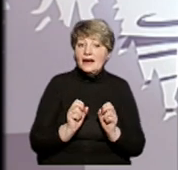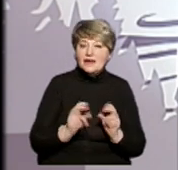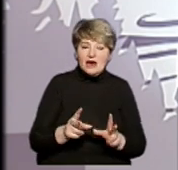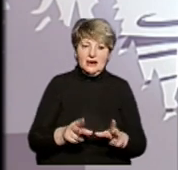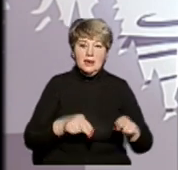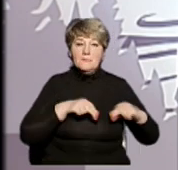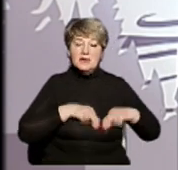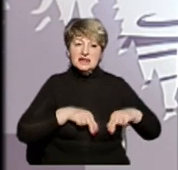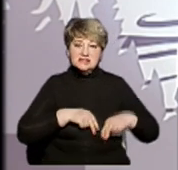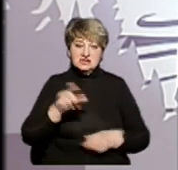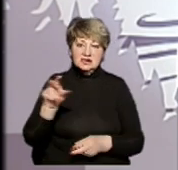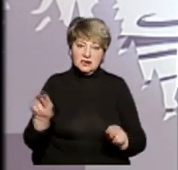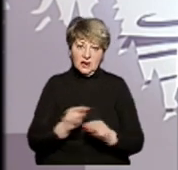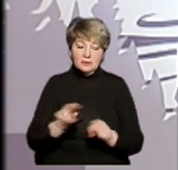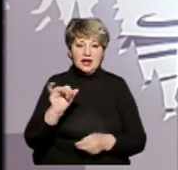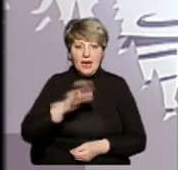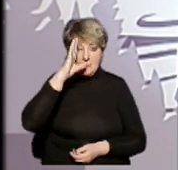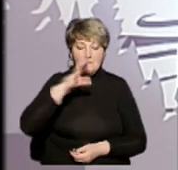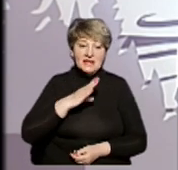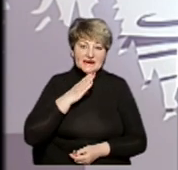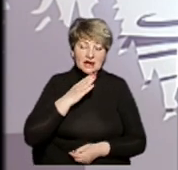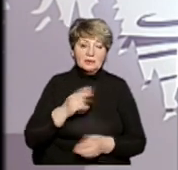з працівниками гімназіями, так і